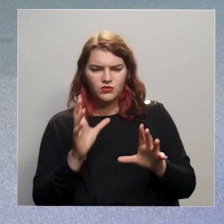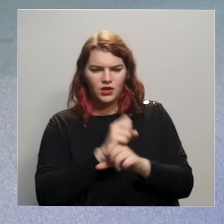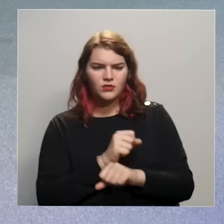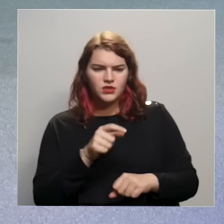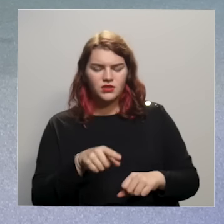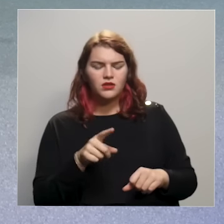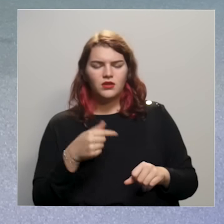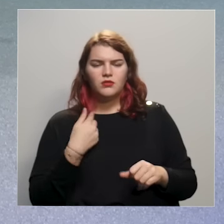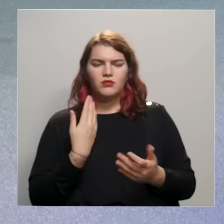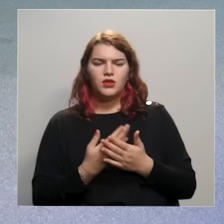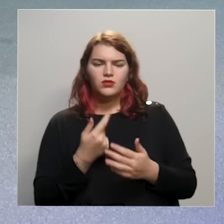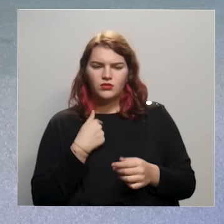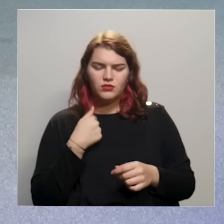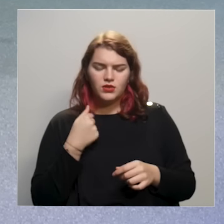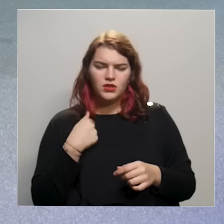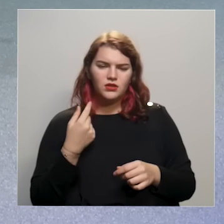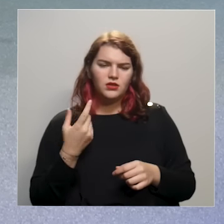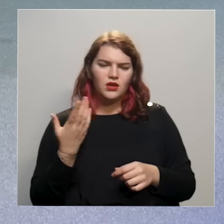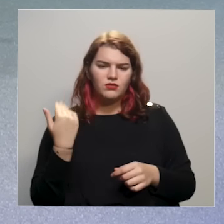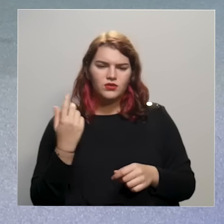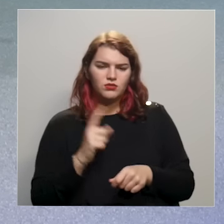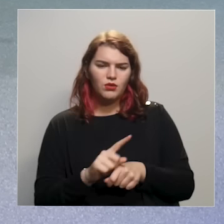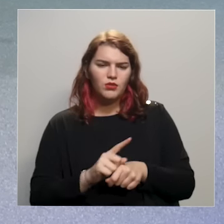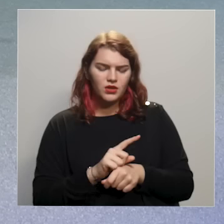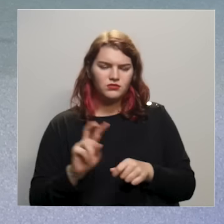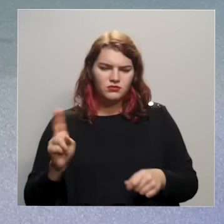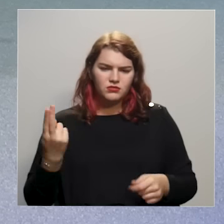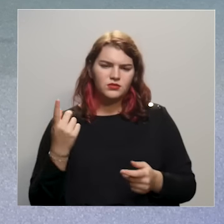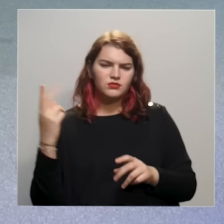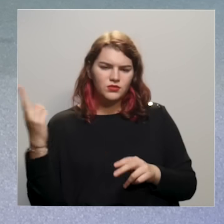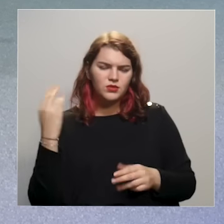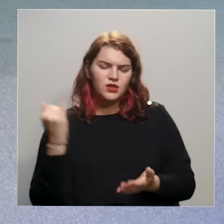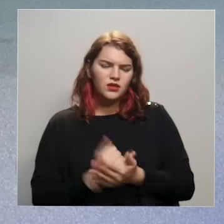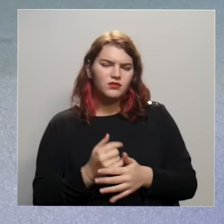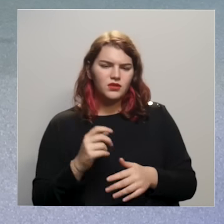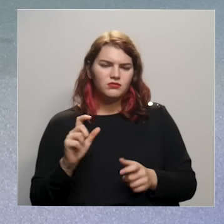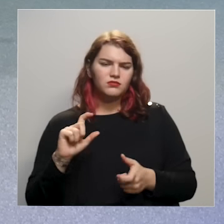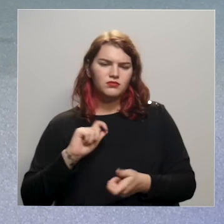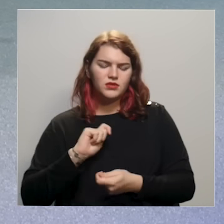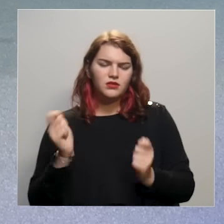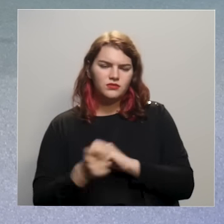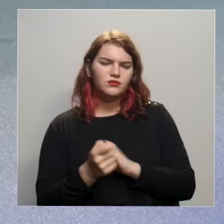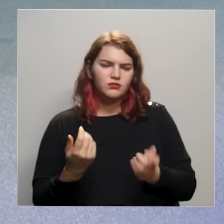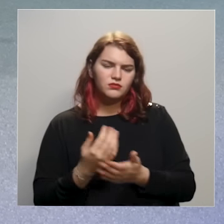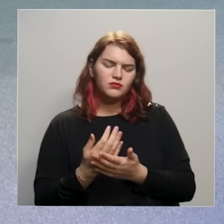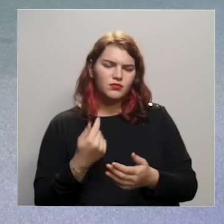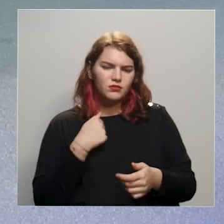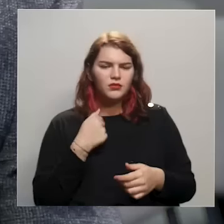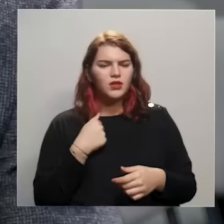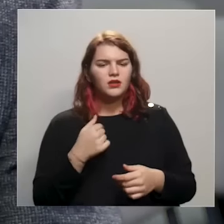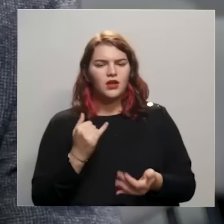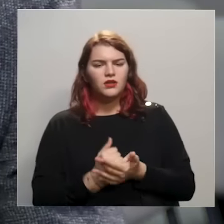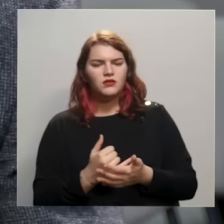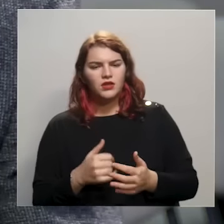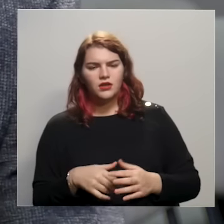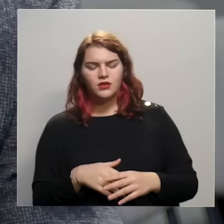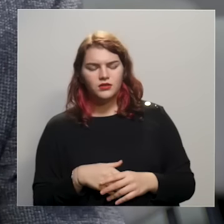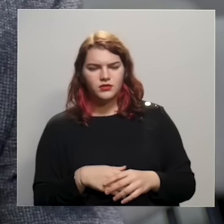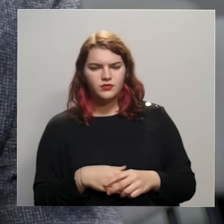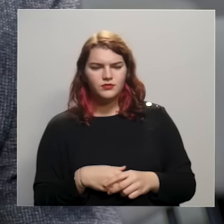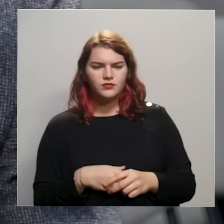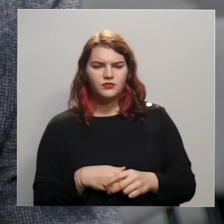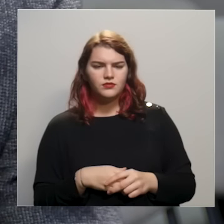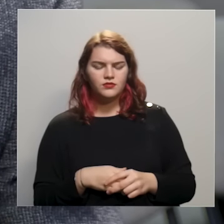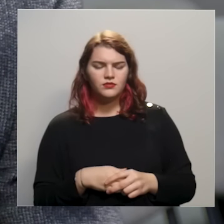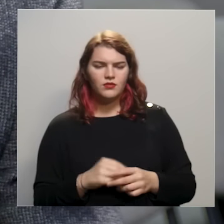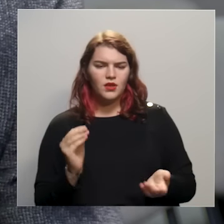pentru mine a fost momentul întoarcerii la Dumnezeu și a transformării mele. Și ce să vă